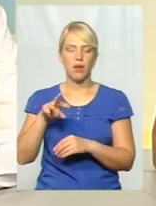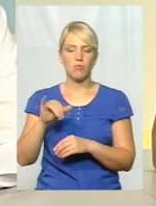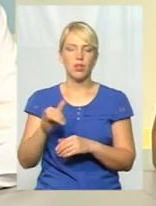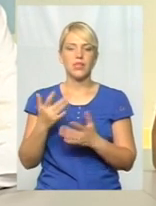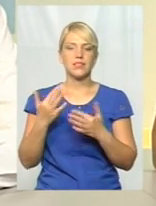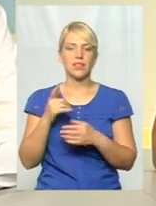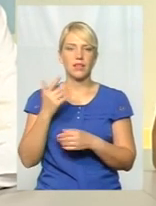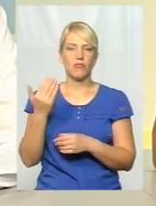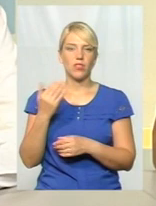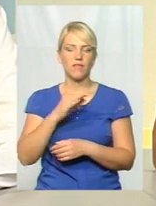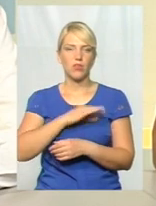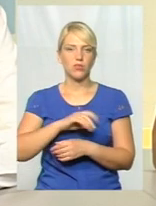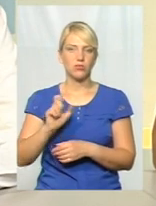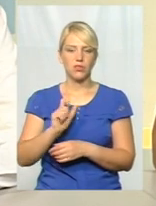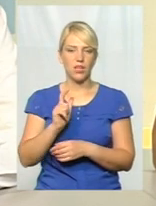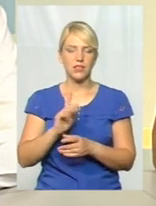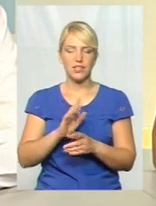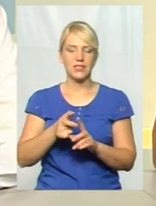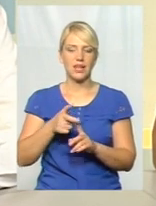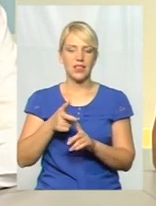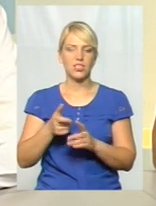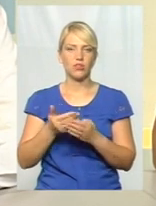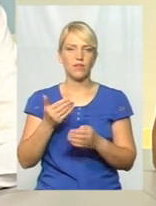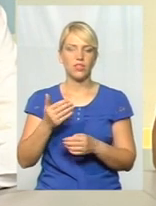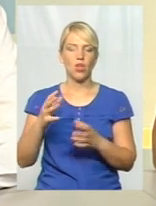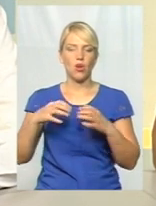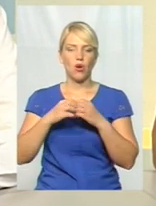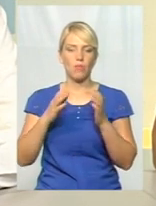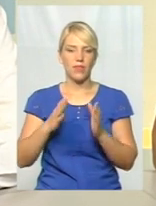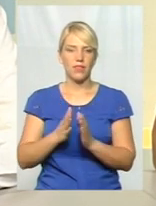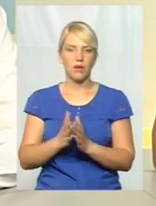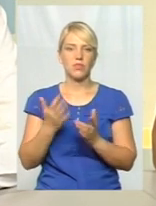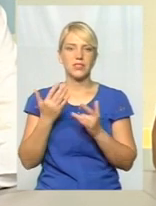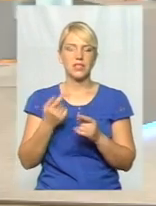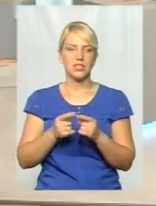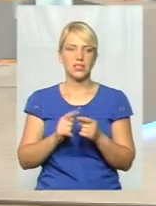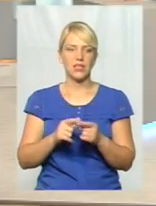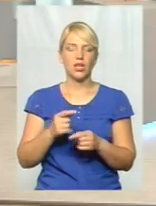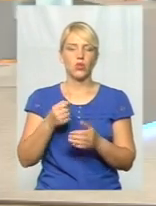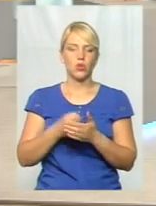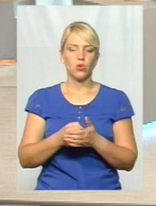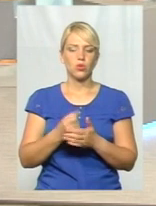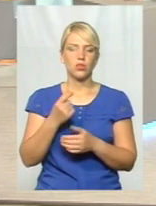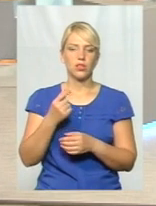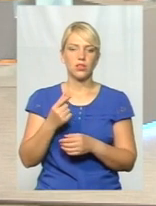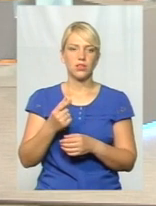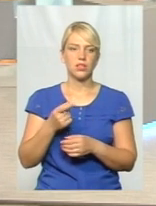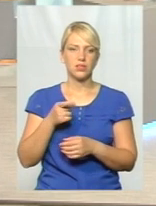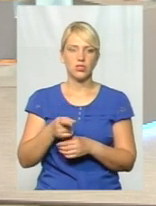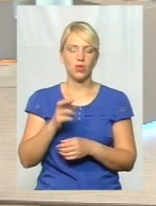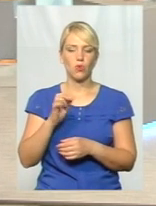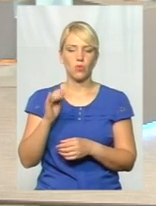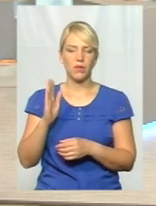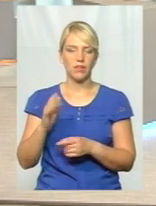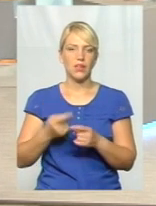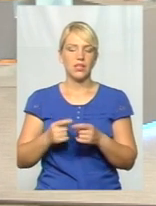і незалежно від об'єму, чи це 100 кубів, чи 1000 кубів, до 10 тисяч кубів, ця норма діє на сьогоднішній день, вона не